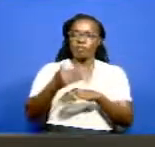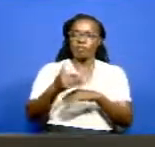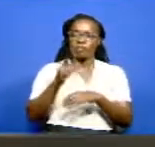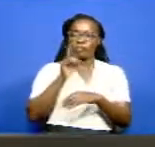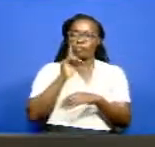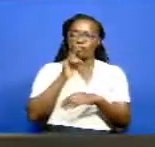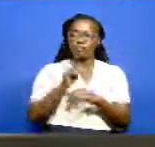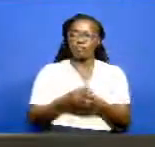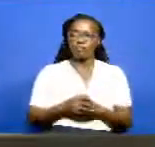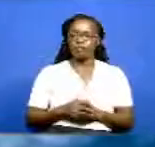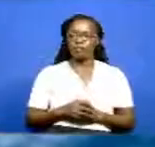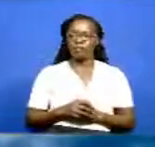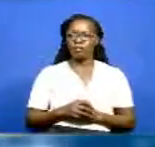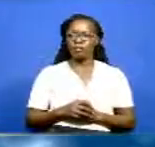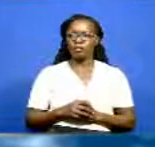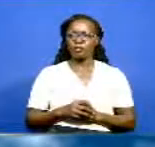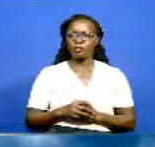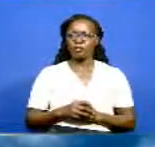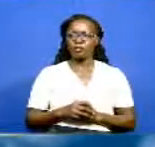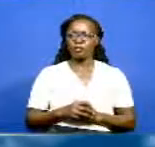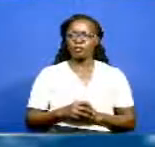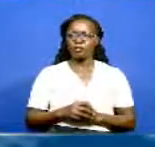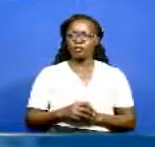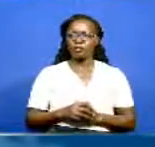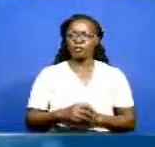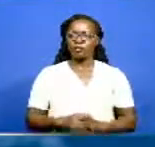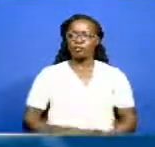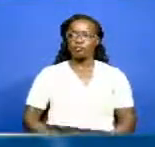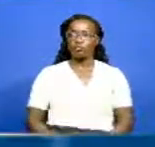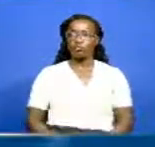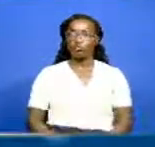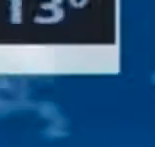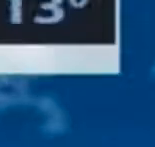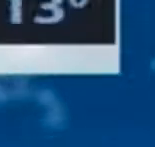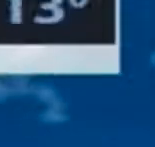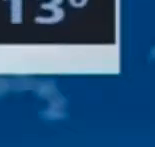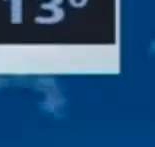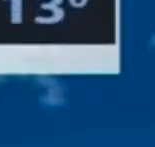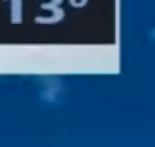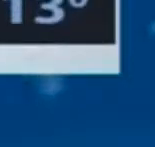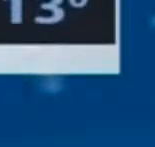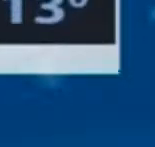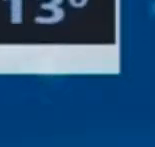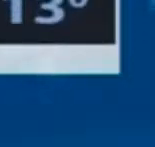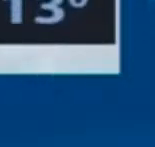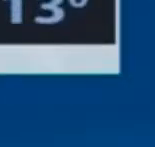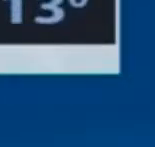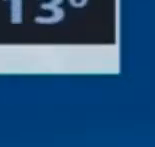kiridhia. Kwa heri.